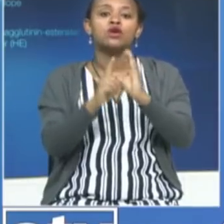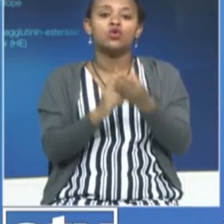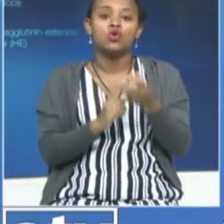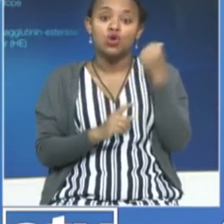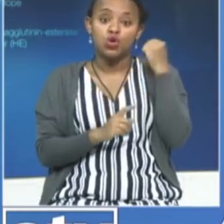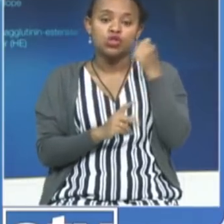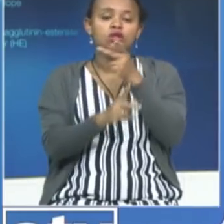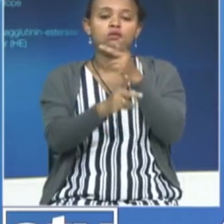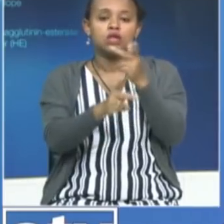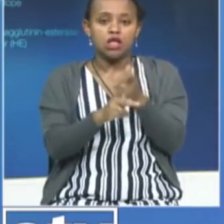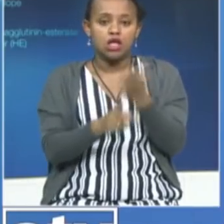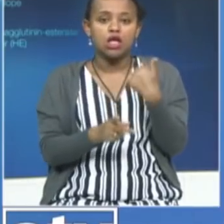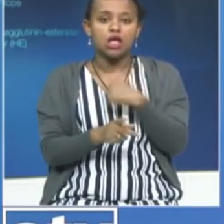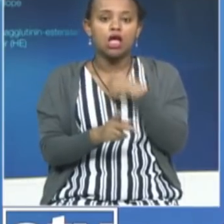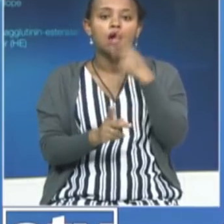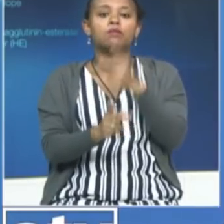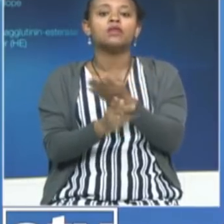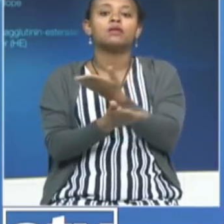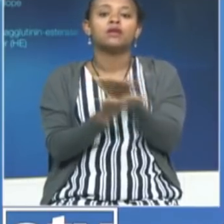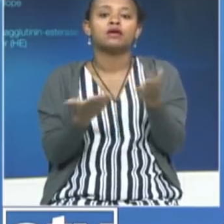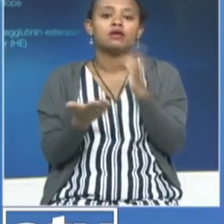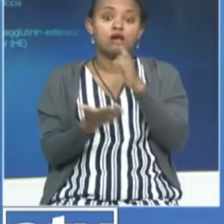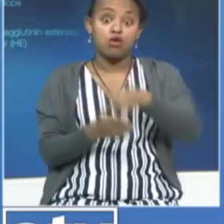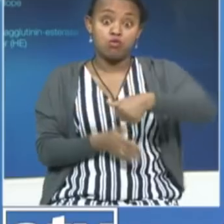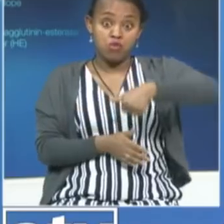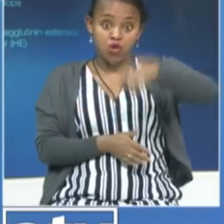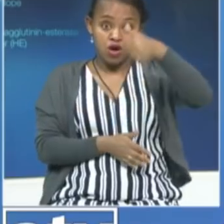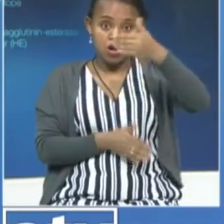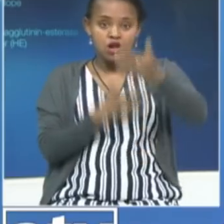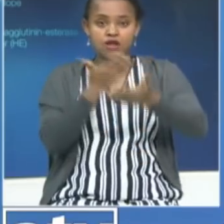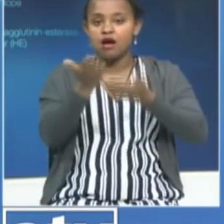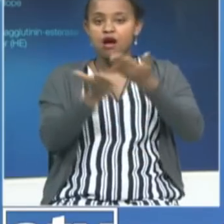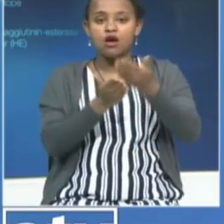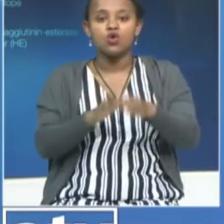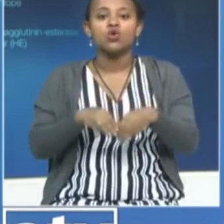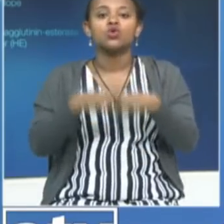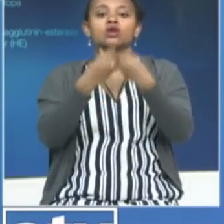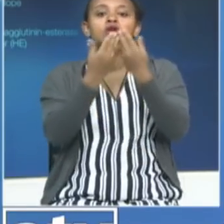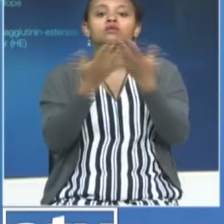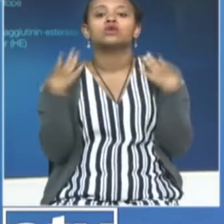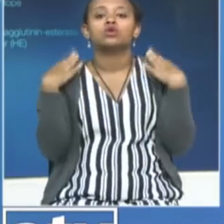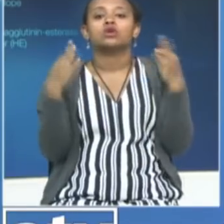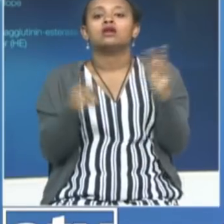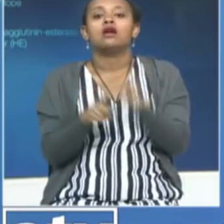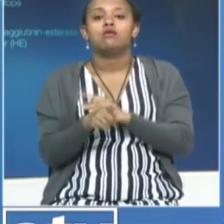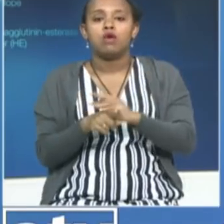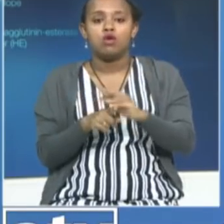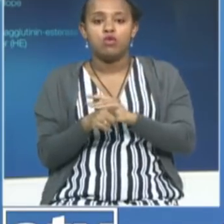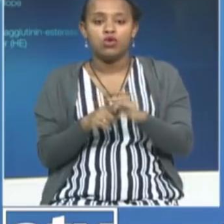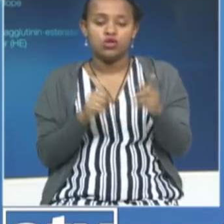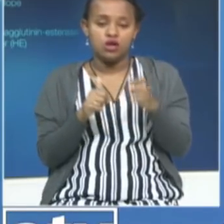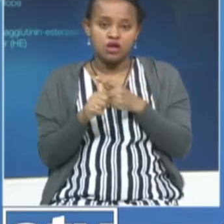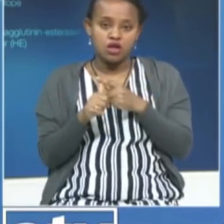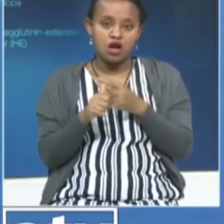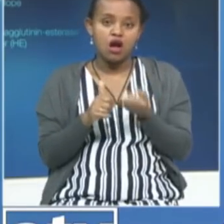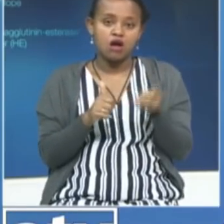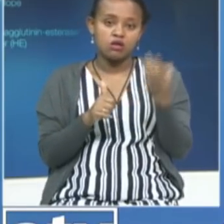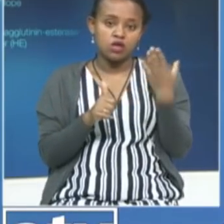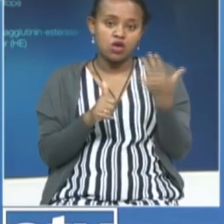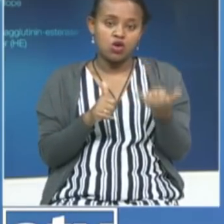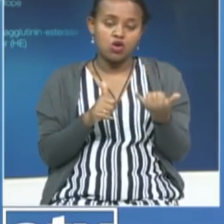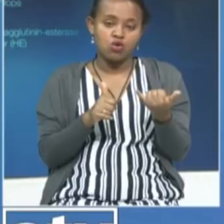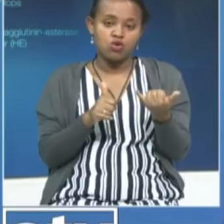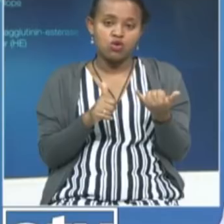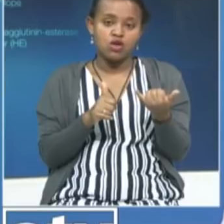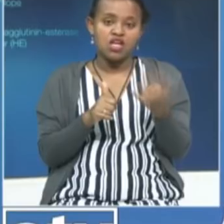ለሌሎች መጠንቀቅ ከኛ የሚጠበቅ ነገር ነው። እንግዲህ በዋናነት አገልግሎቱን የሚሰጡ ጤና ባለሙያዎች አንደኛ አብዛኛውን አሁን